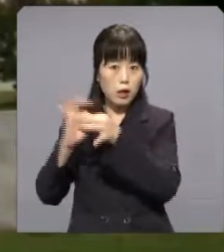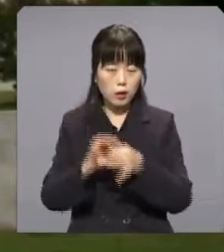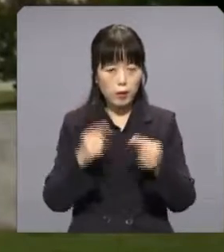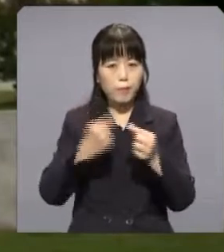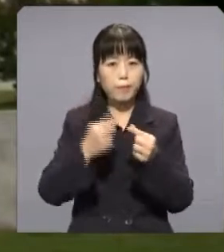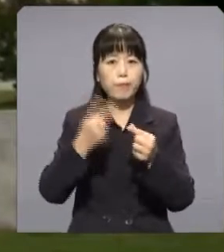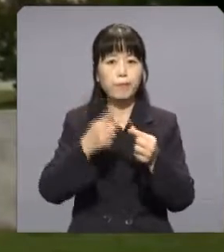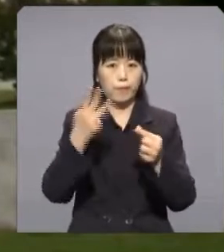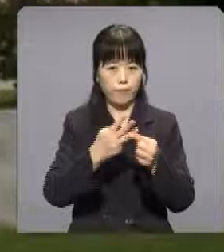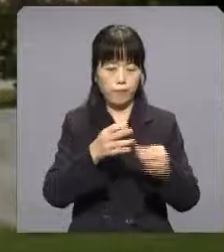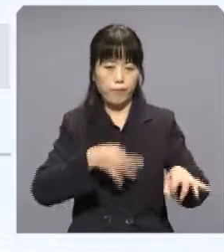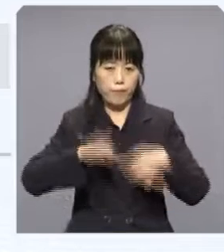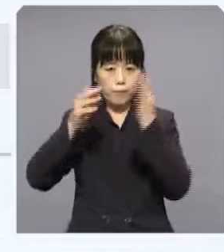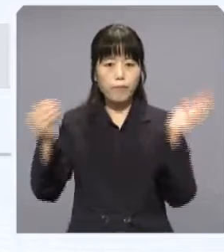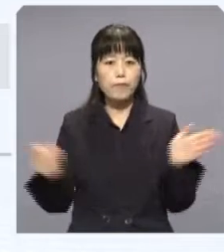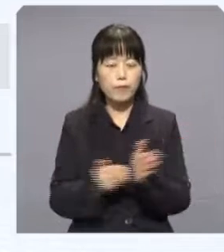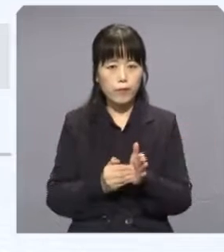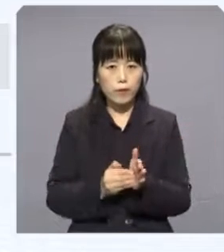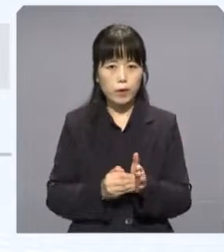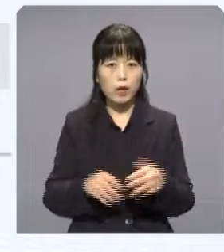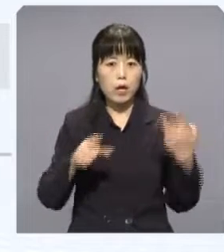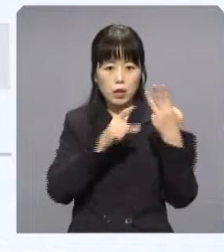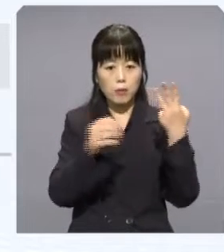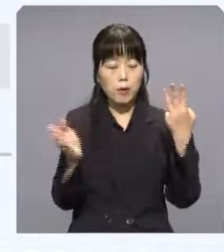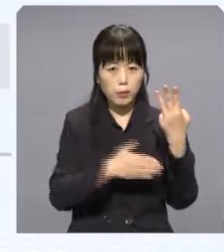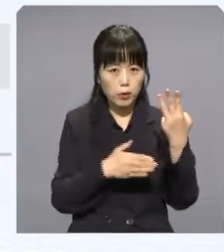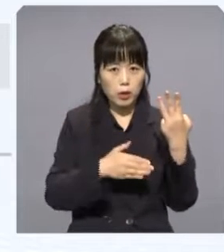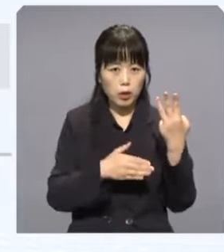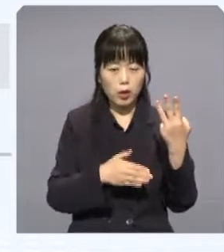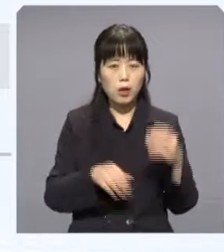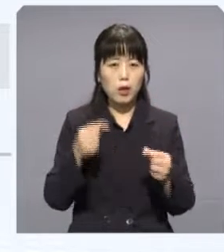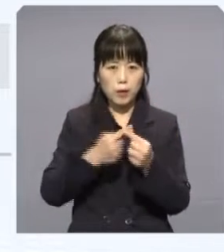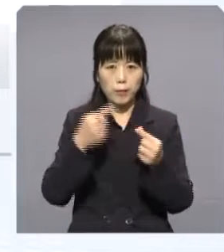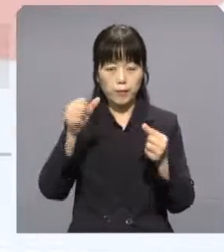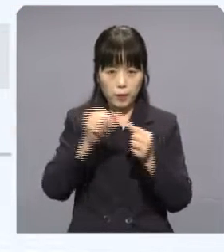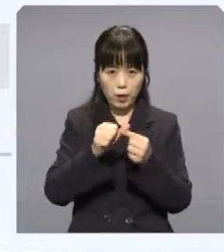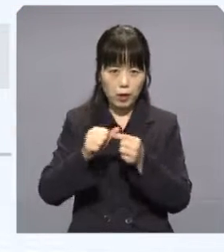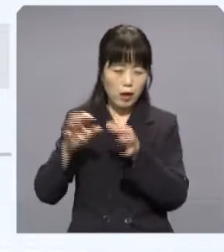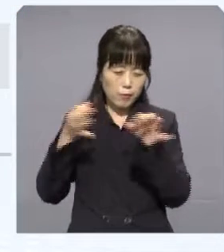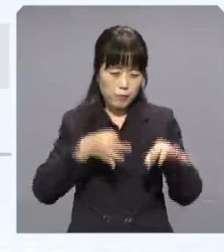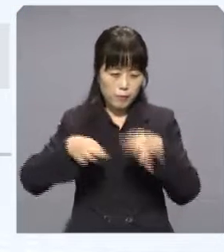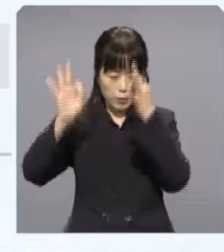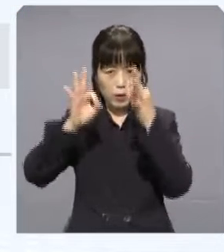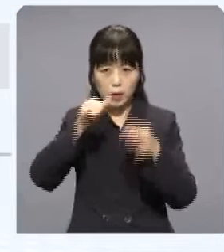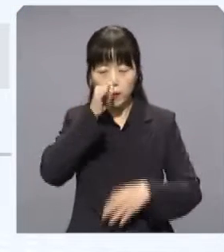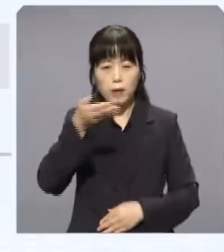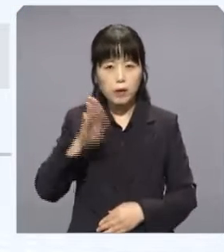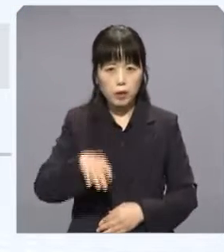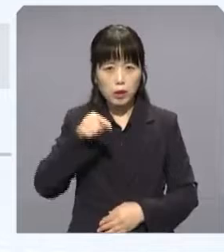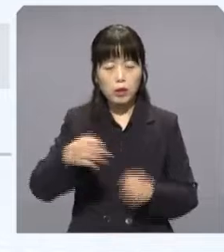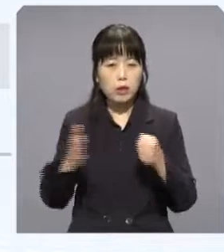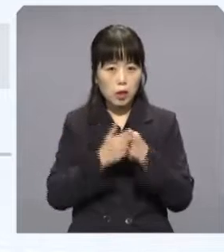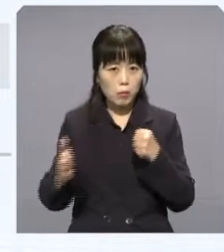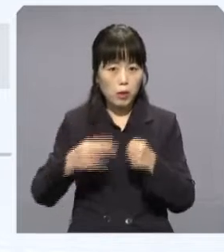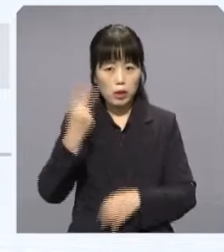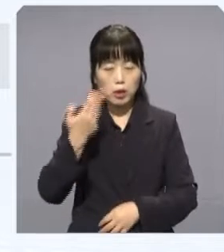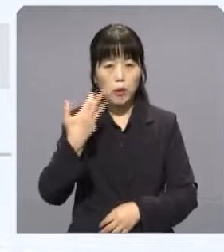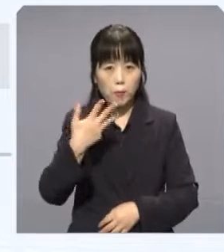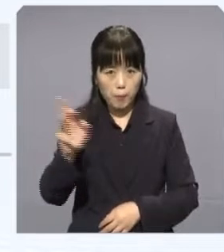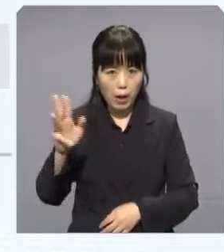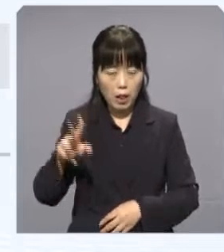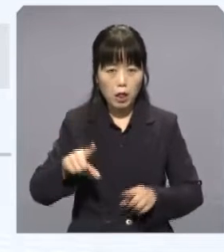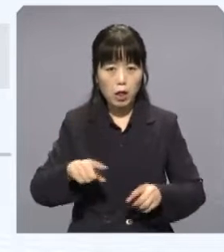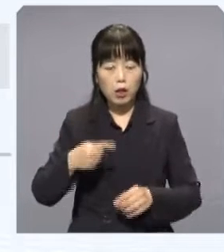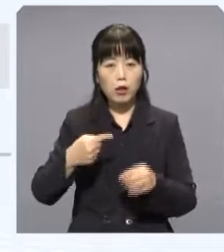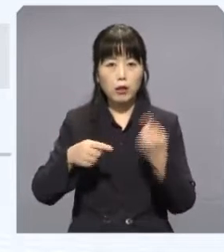3번 연속 단행했습니다 지난 3월부터는 무려 5차례 연속해서 인상한 셈인데 이로써 2008년 1월